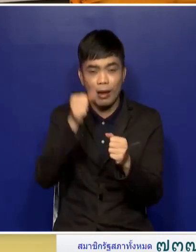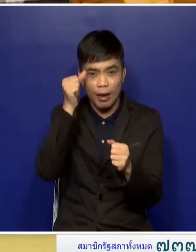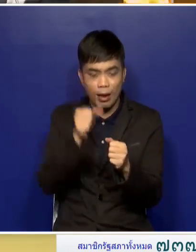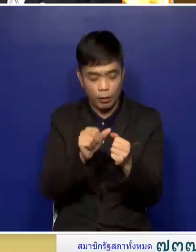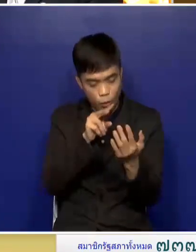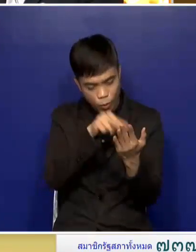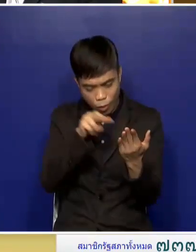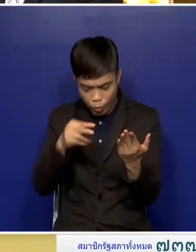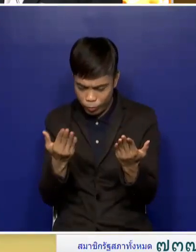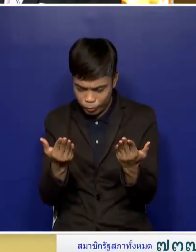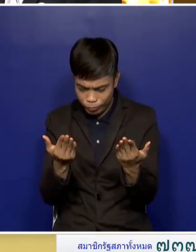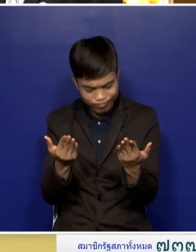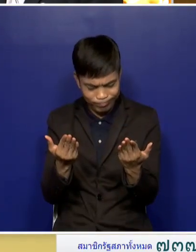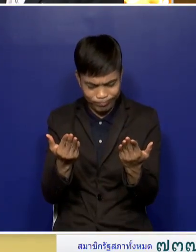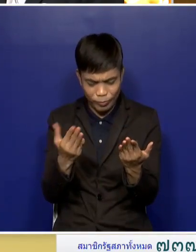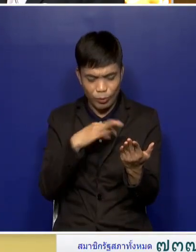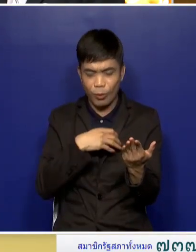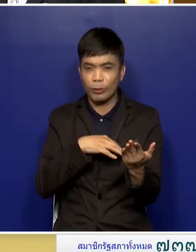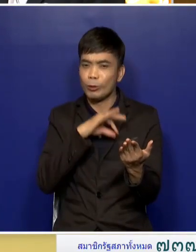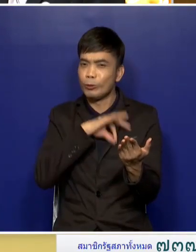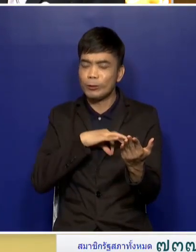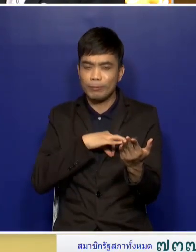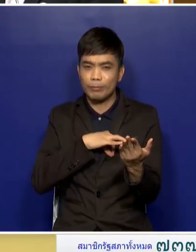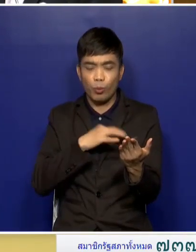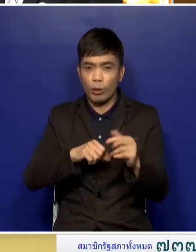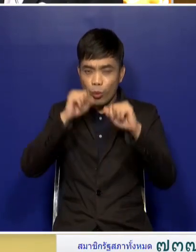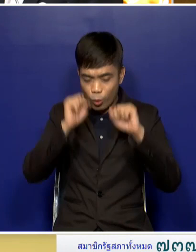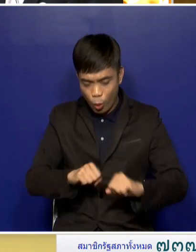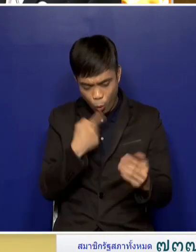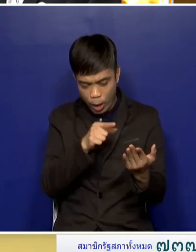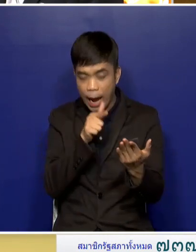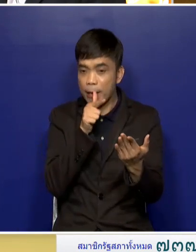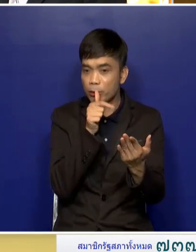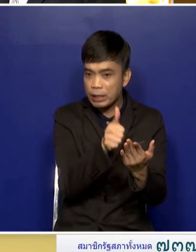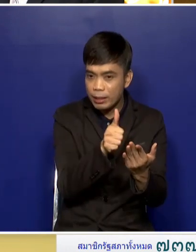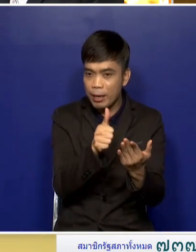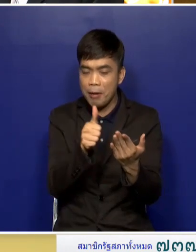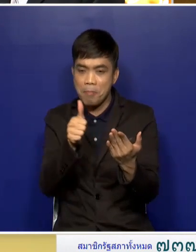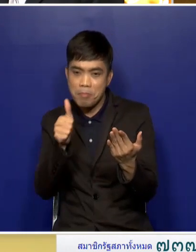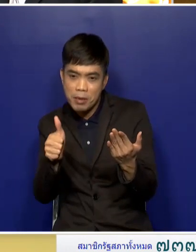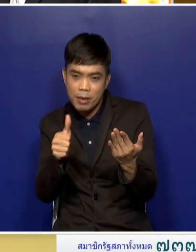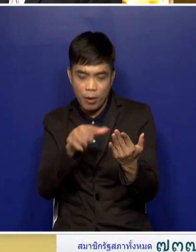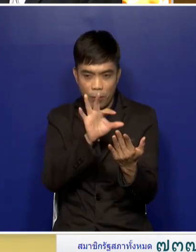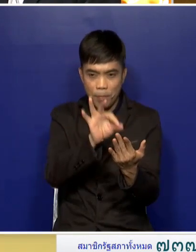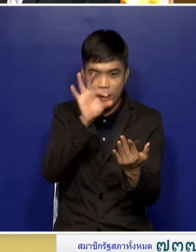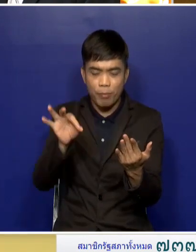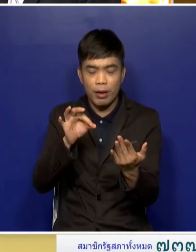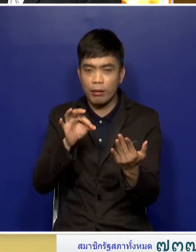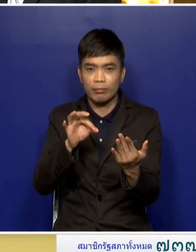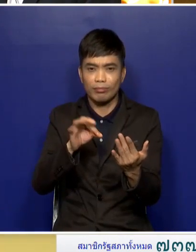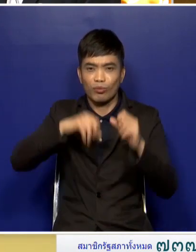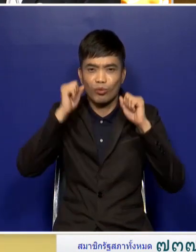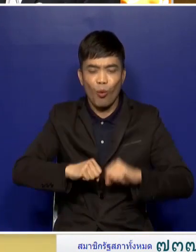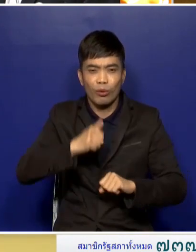พออานสองคนแลวผมไม่มีอะไรเลยทจะตดสินใจได้ว่าท่านใดเหะสมที่จะดำลงตำแหน่งแบบทิศภาให้ผมลงมติ